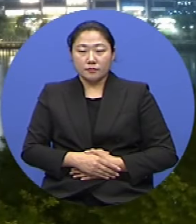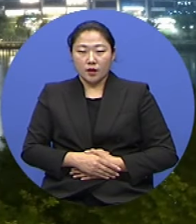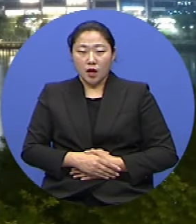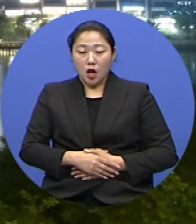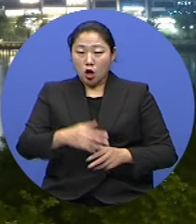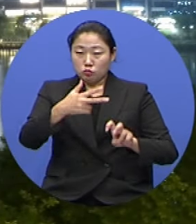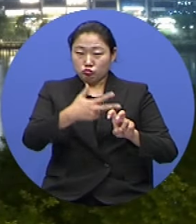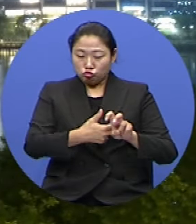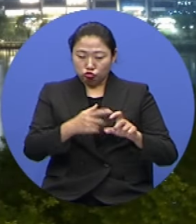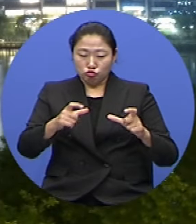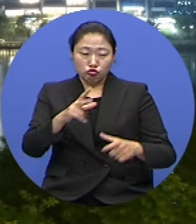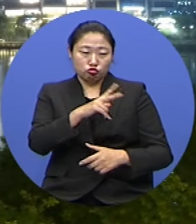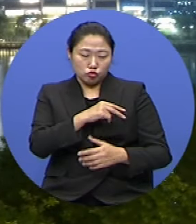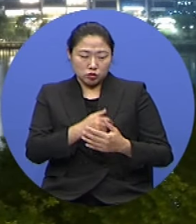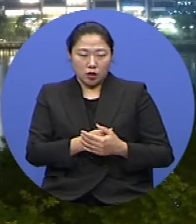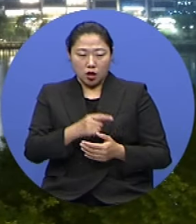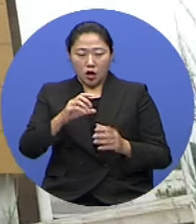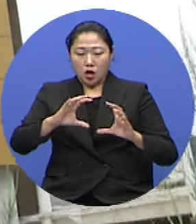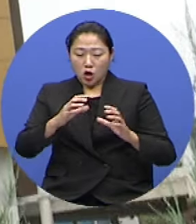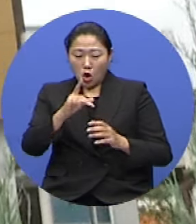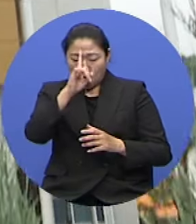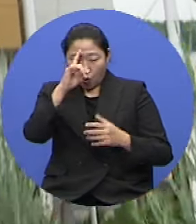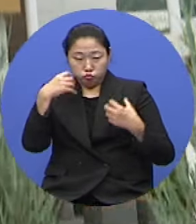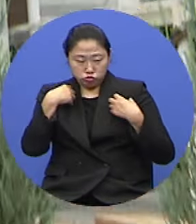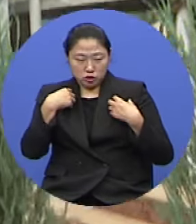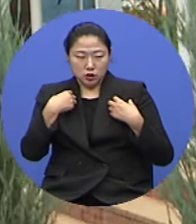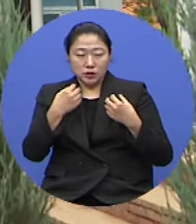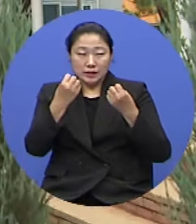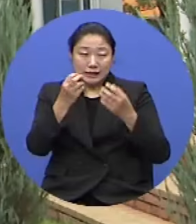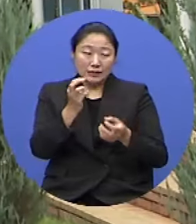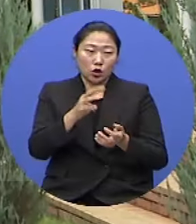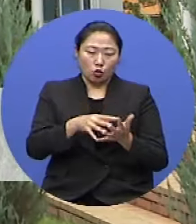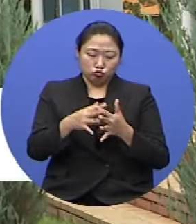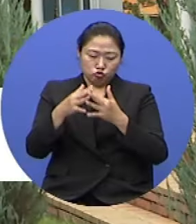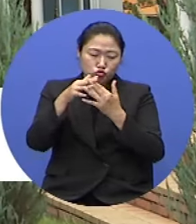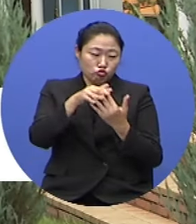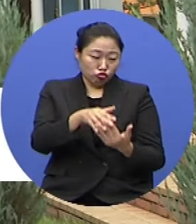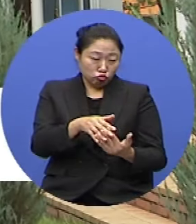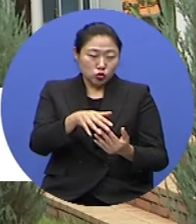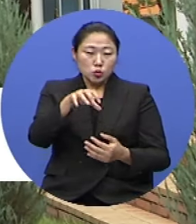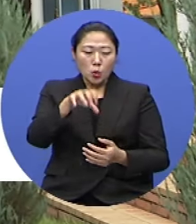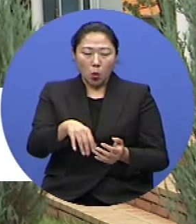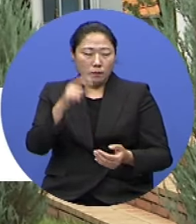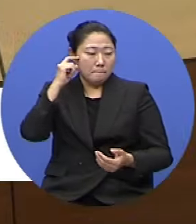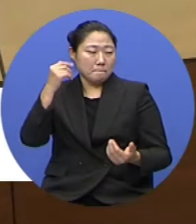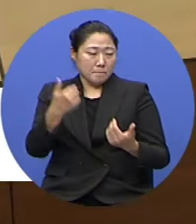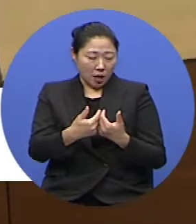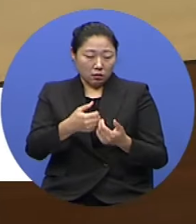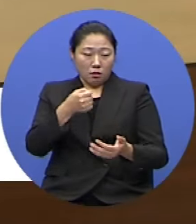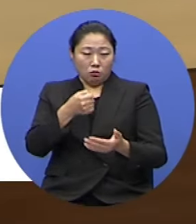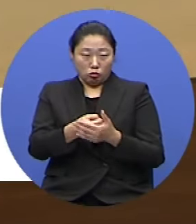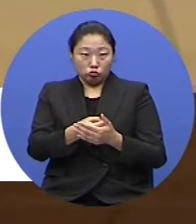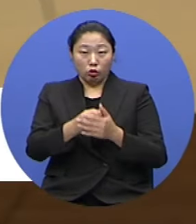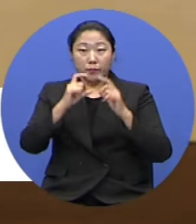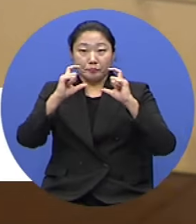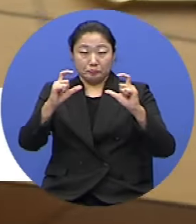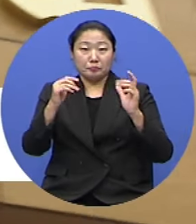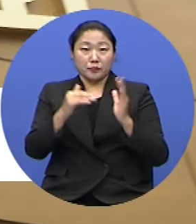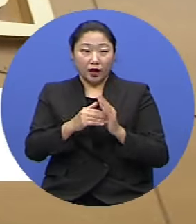무주군 의회가 정부가 추진하는 신장수 무주 영동 송전 설로 사업을 반대하는 결의안을